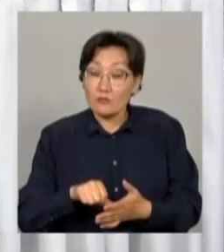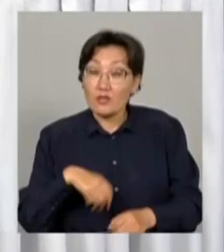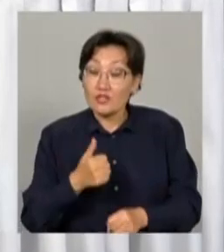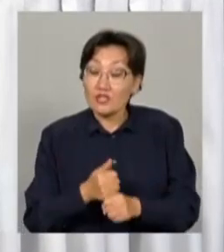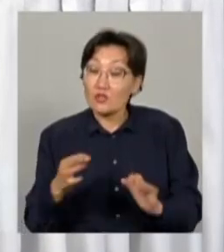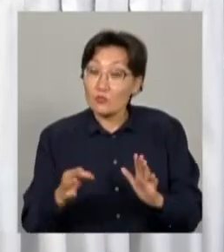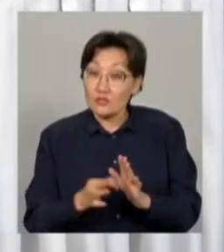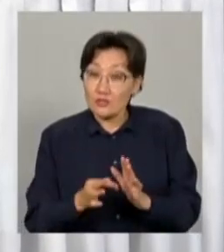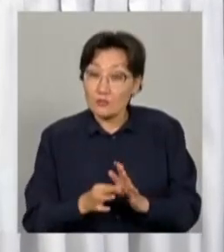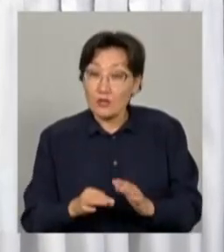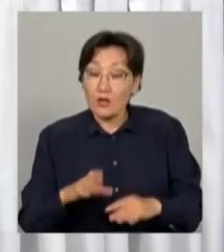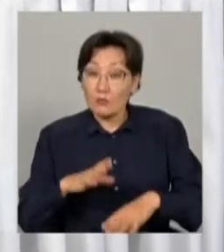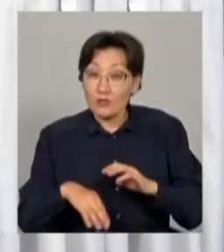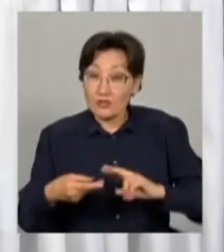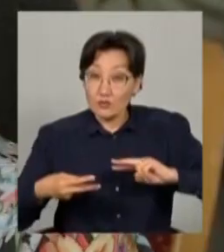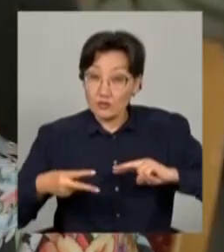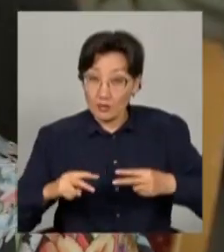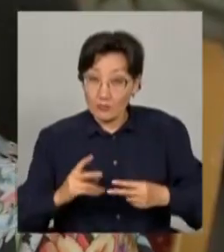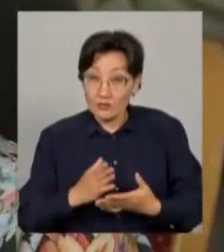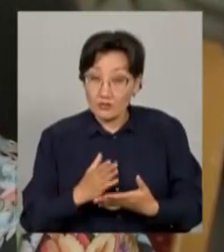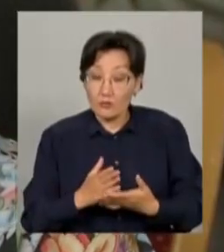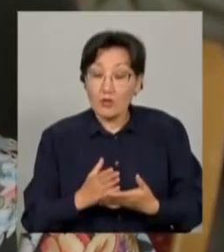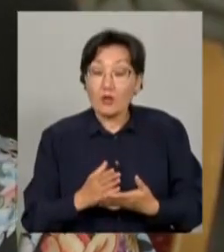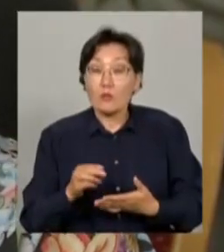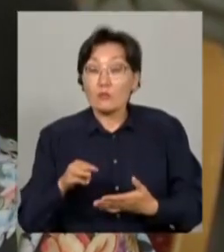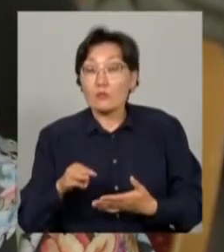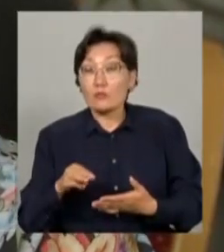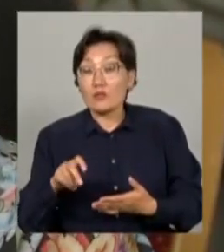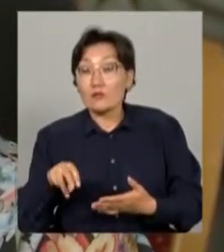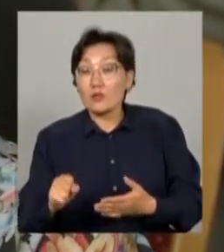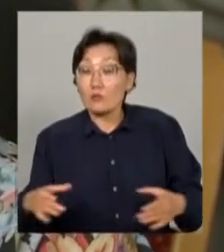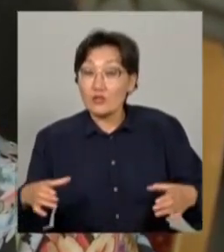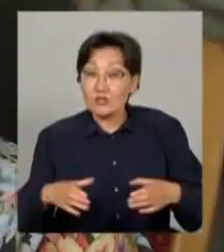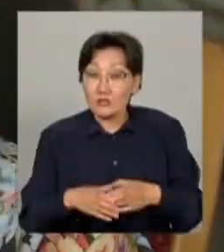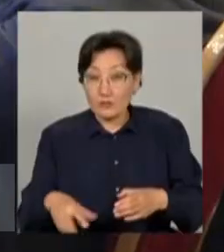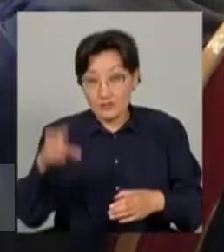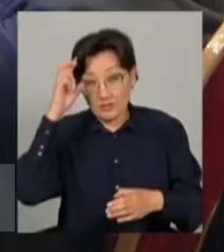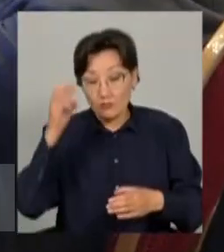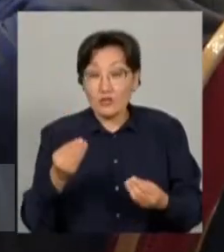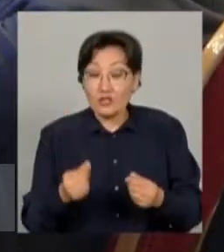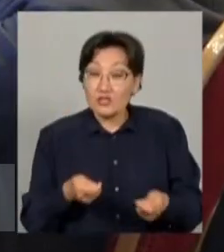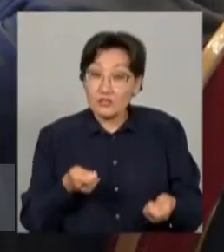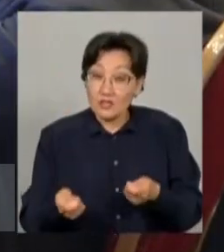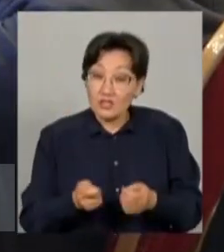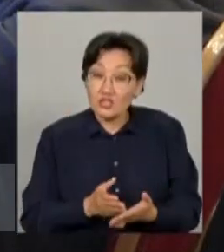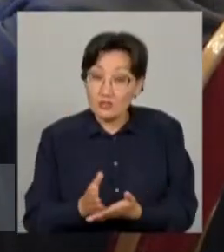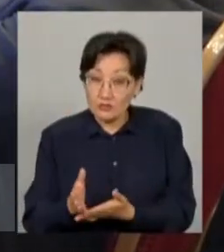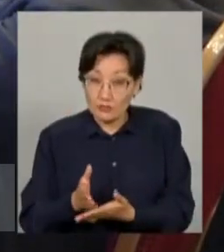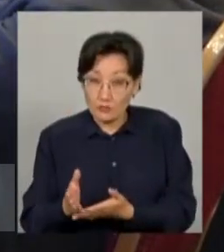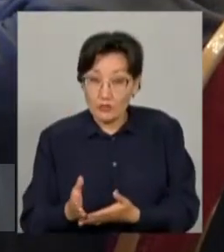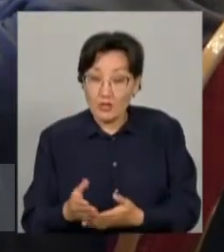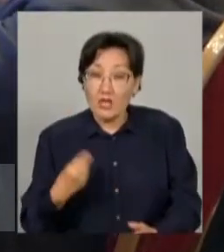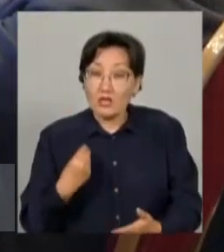негізгі мақсаты – тәжірибе алмасу. Айта кетейік, PEMPAL мен PEMNA қауымдастықтары – мемлекетті қаржыны басқару саласындағы